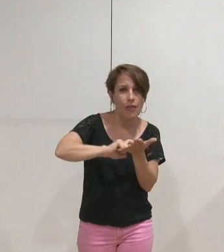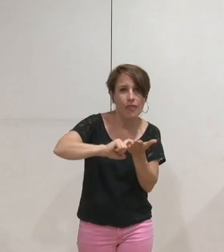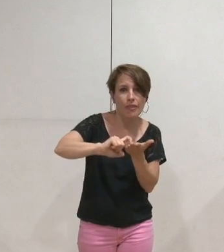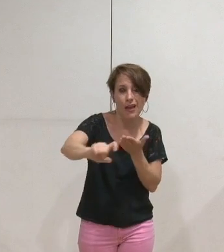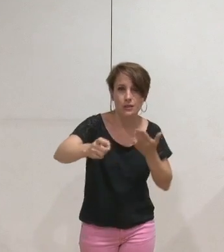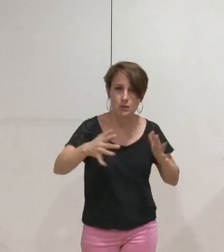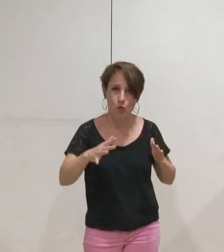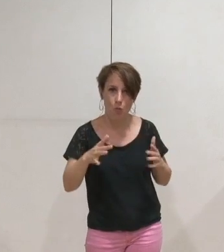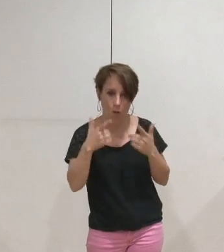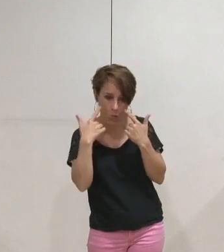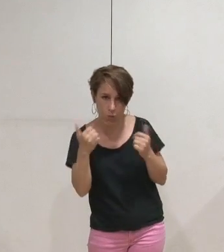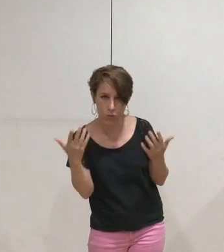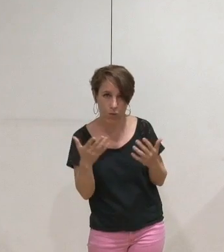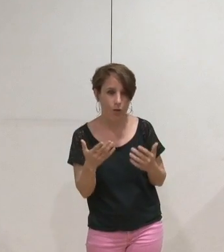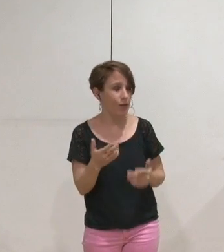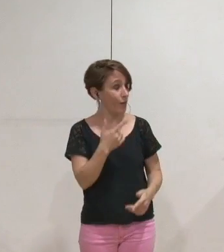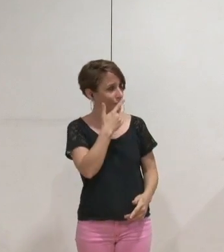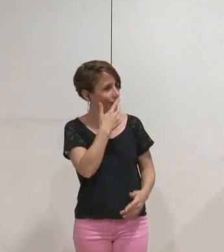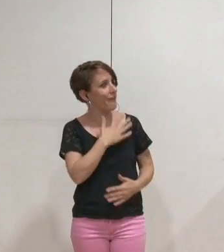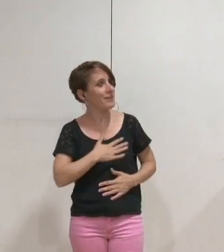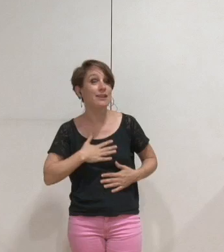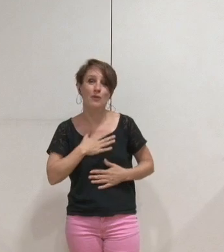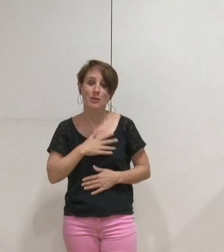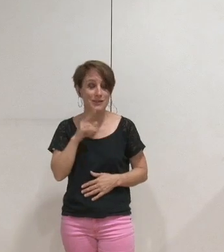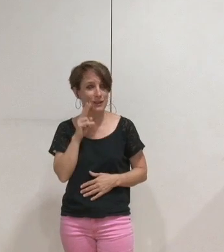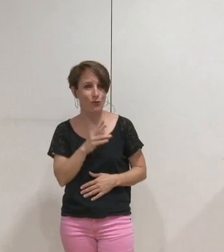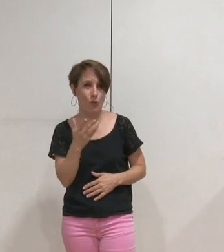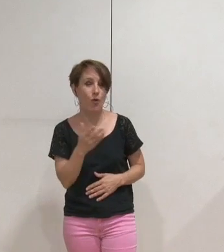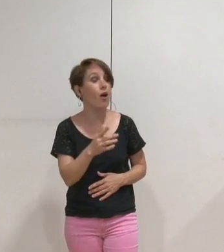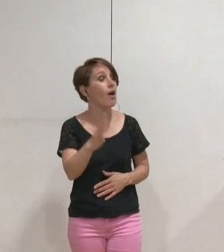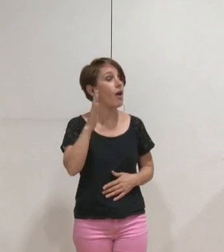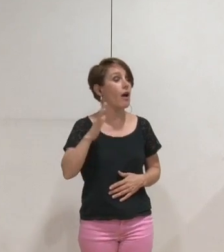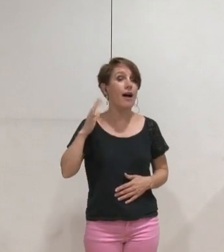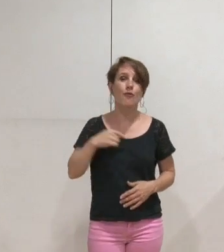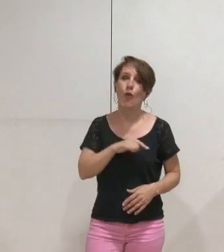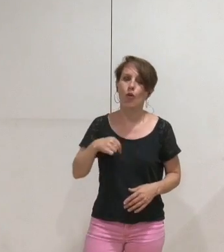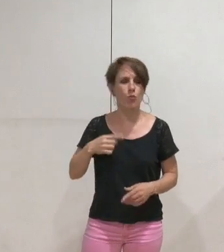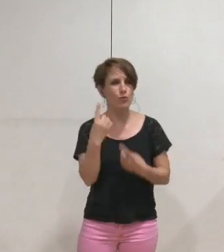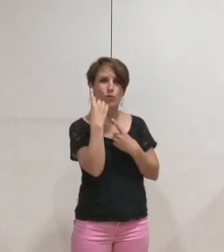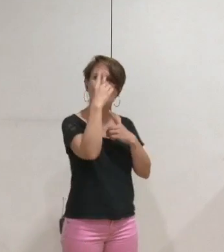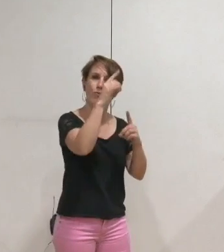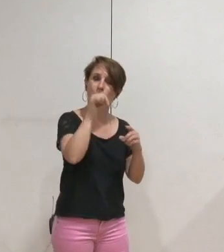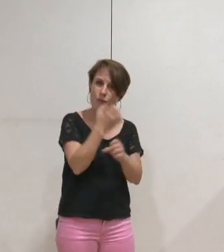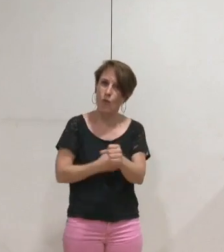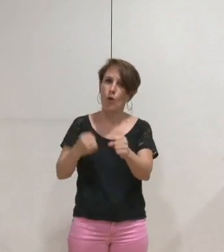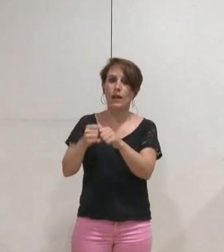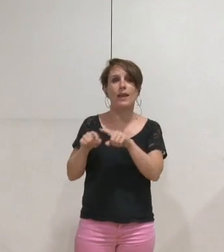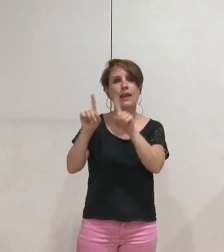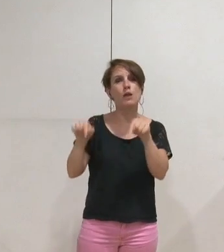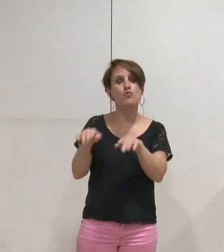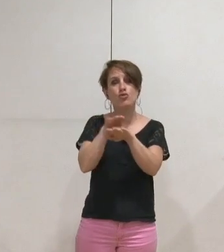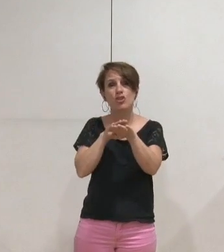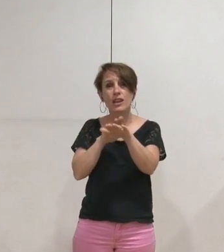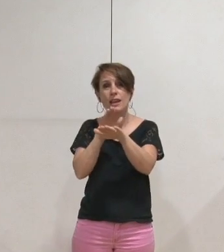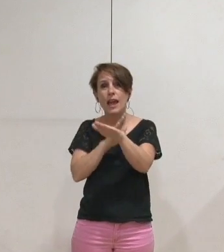voir que votre argument qui visait à refuser la création d'un budget annexe